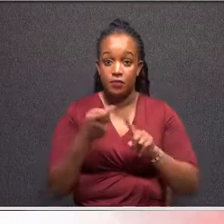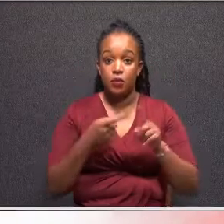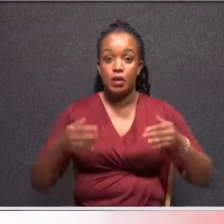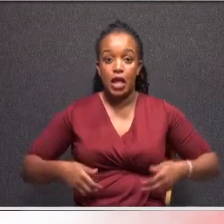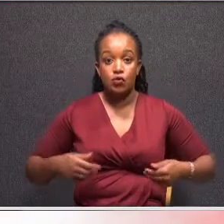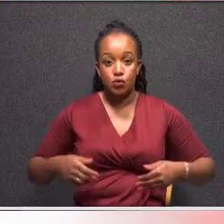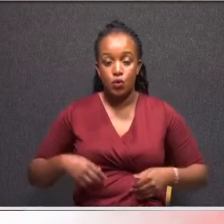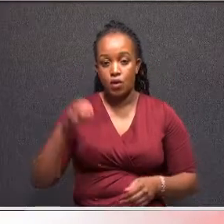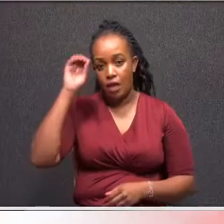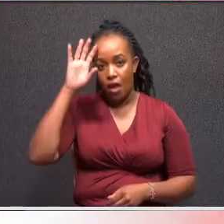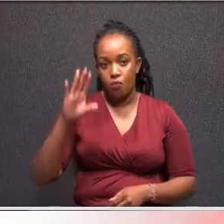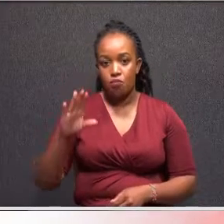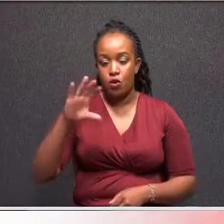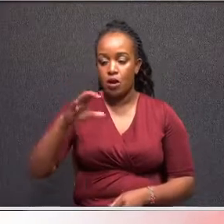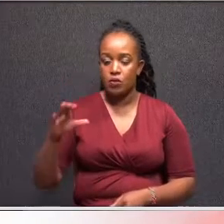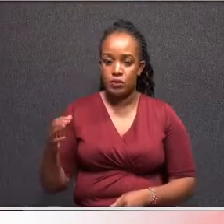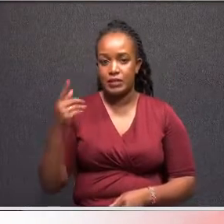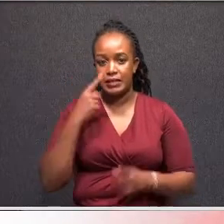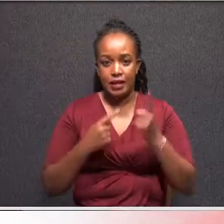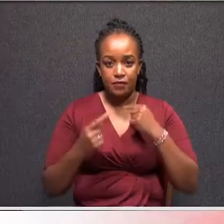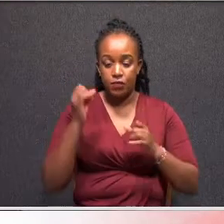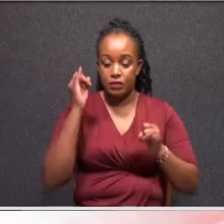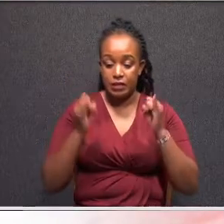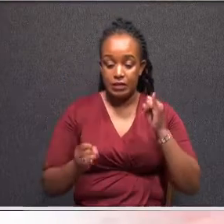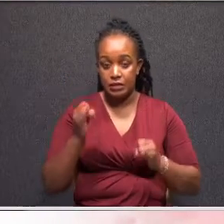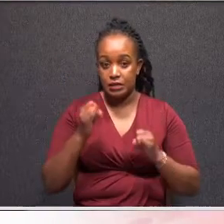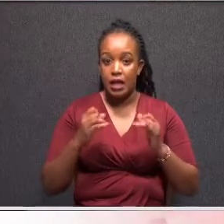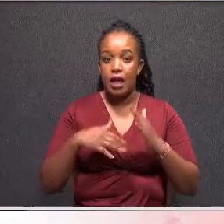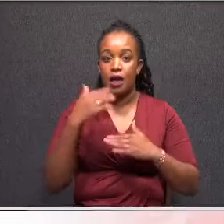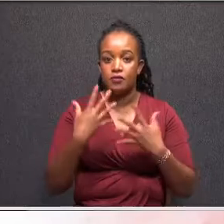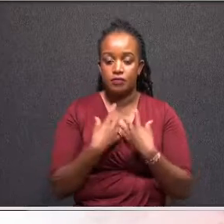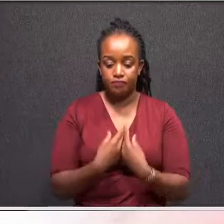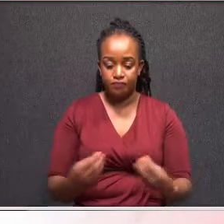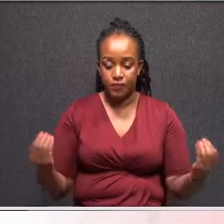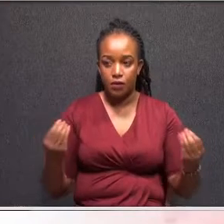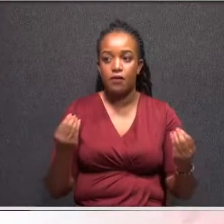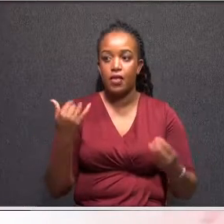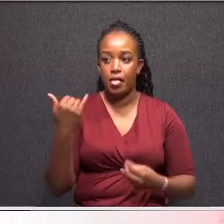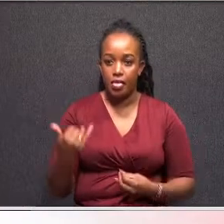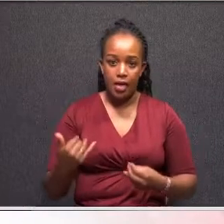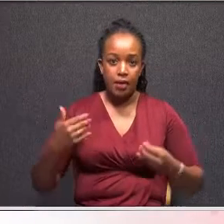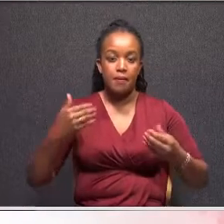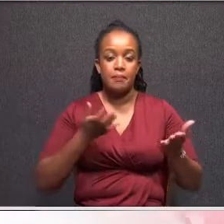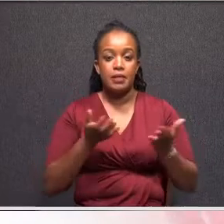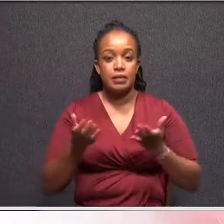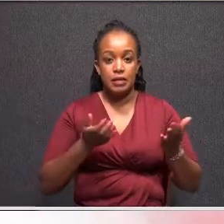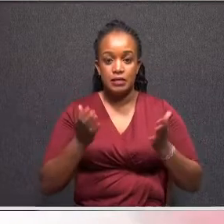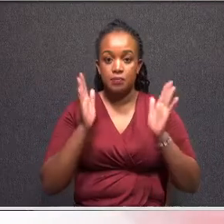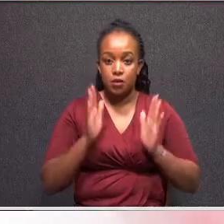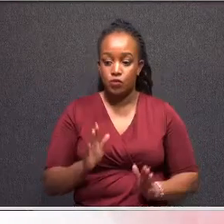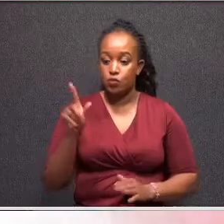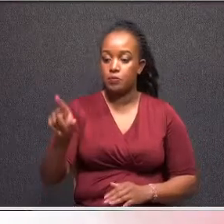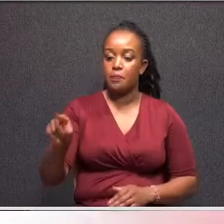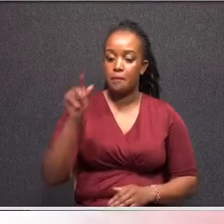Kiambu County is crying for justice following the disappearance of a young businessman who was reportedly picked from his shop by